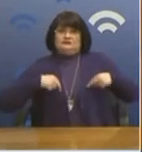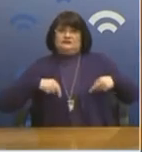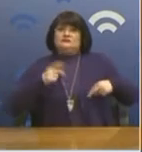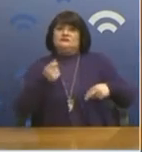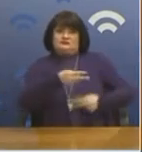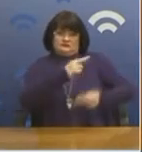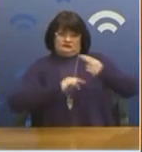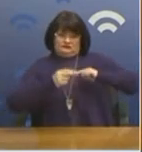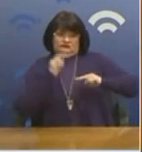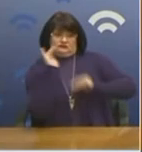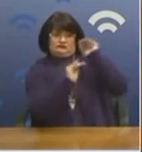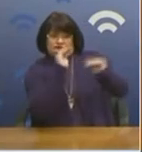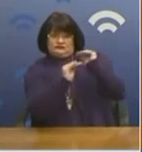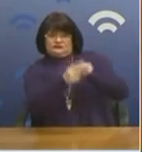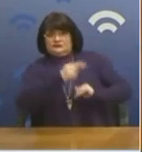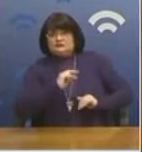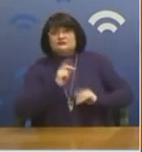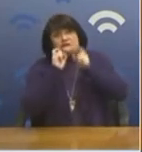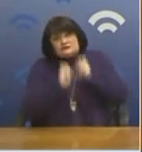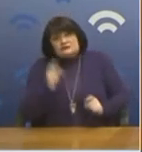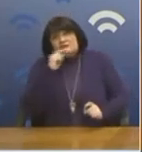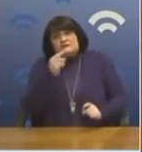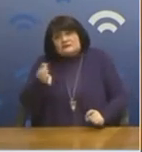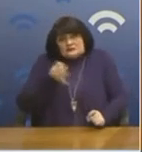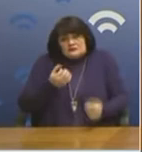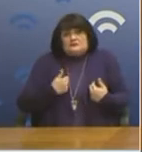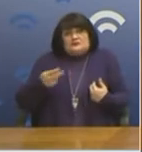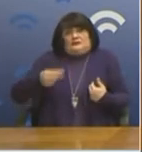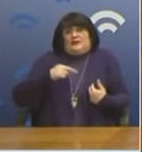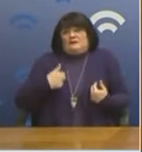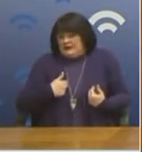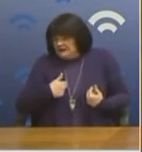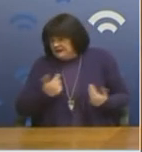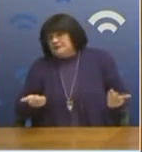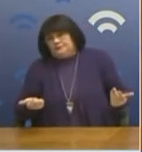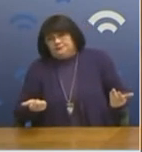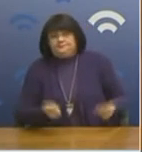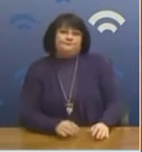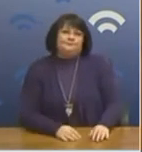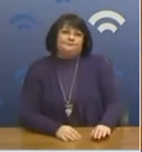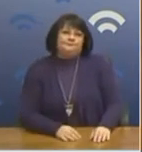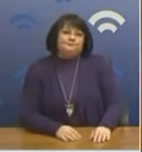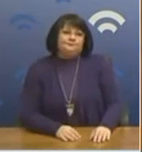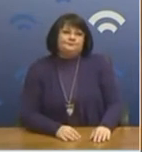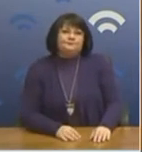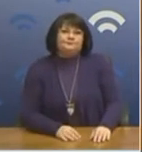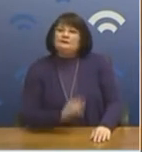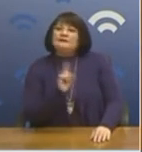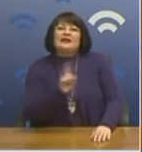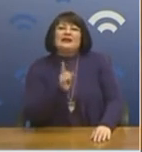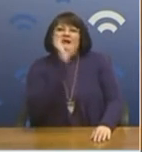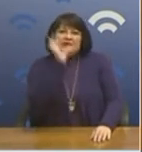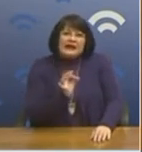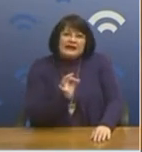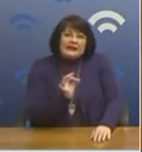μας ερωτήσεις, να κάπου να πάρουμε κι εμείς μια απάντηση. Είναι ή δεν είναι αλήθεια ότι